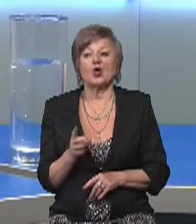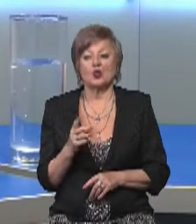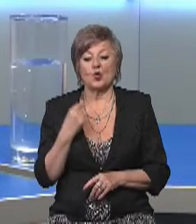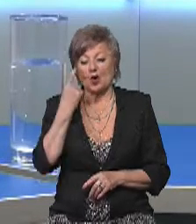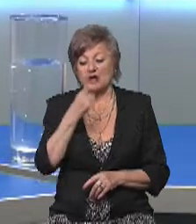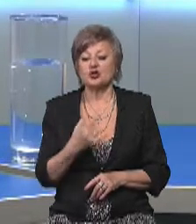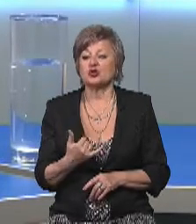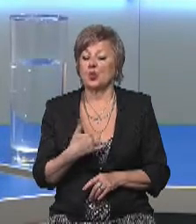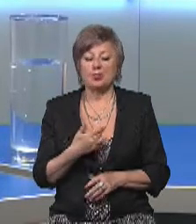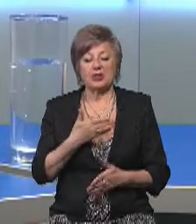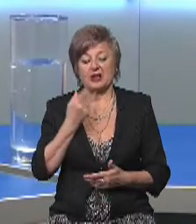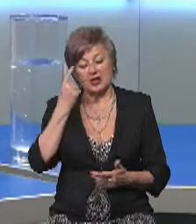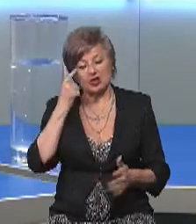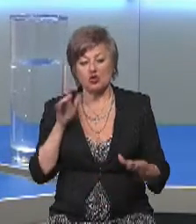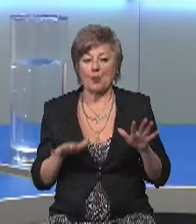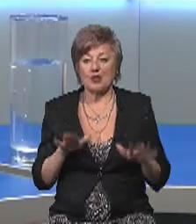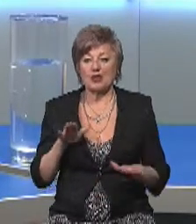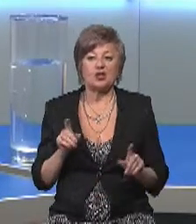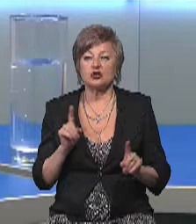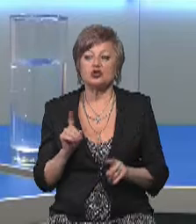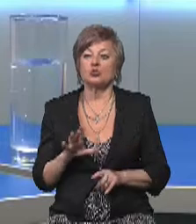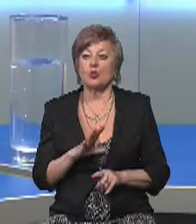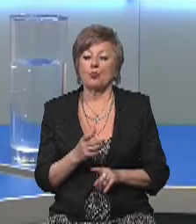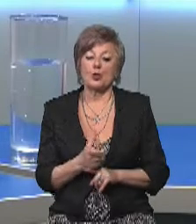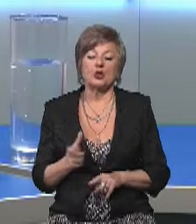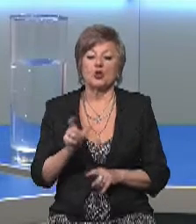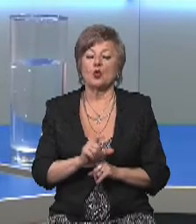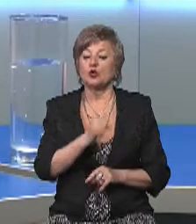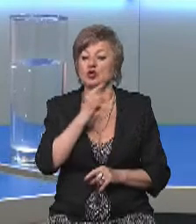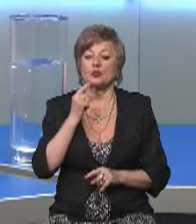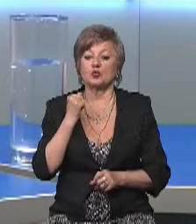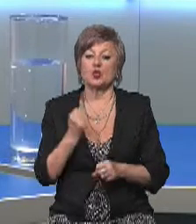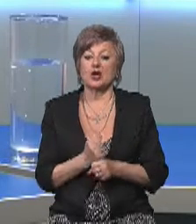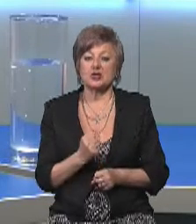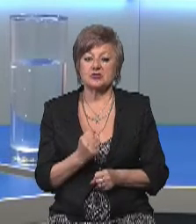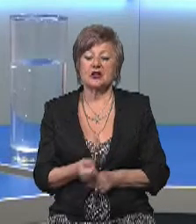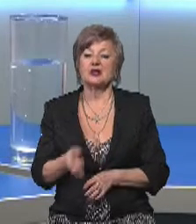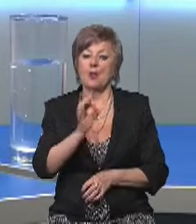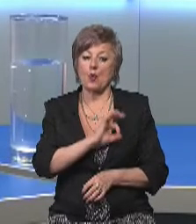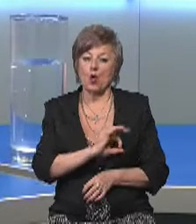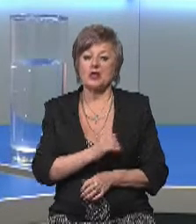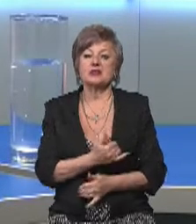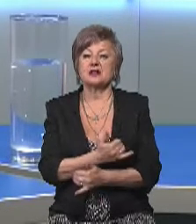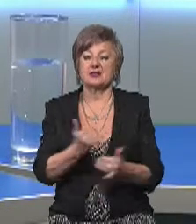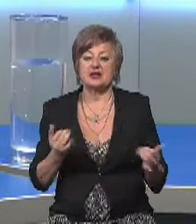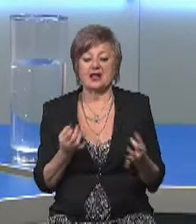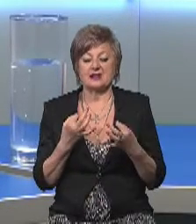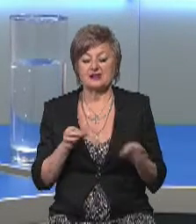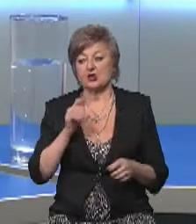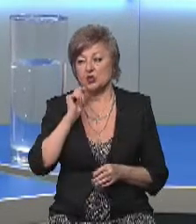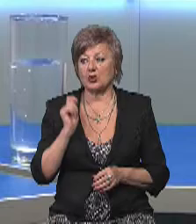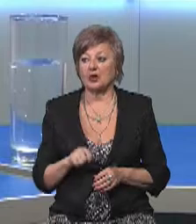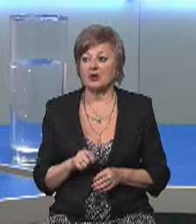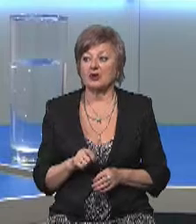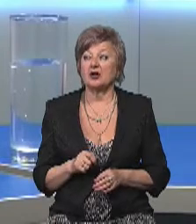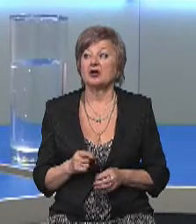мене немає сумніву про те, що було дуже багато зроблено корисного для незалежної України. Ми навіть